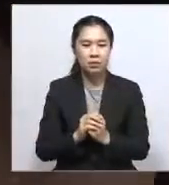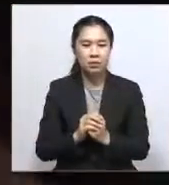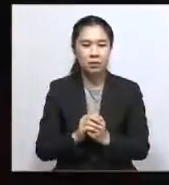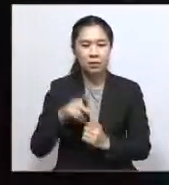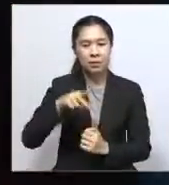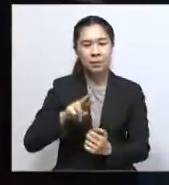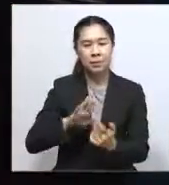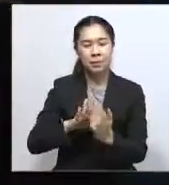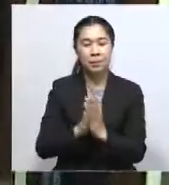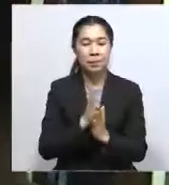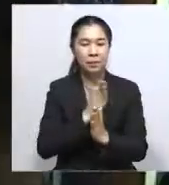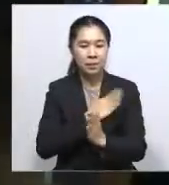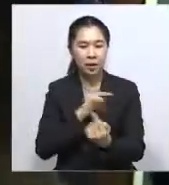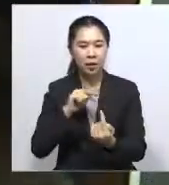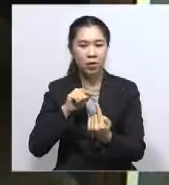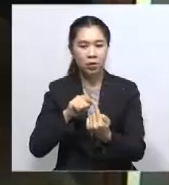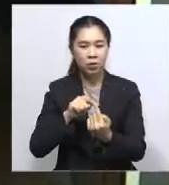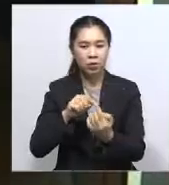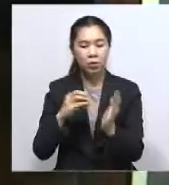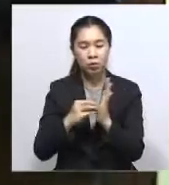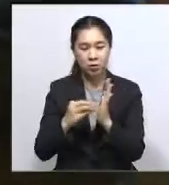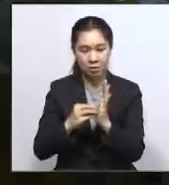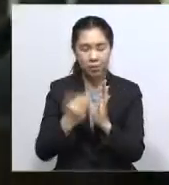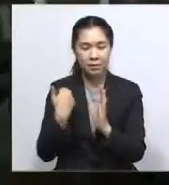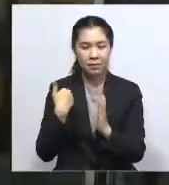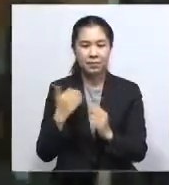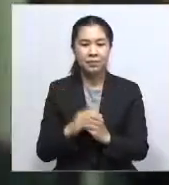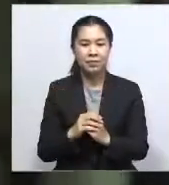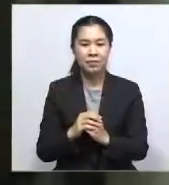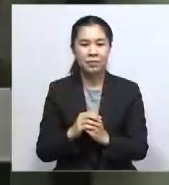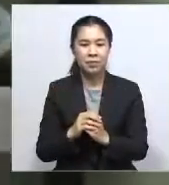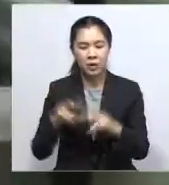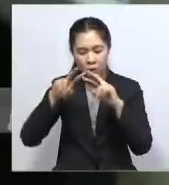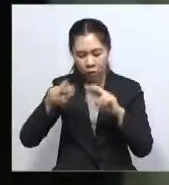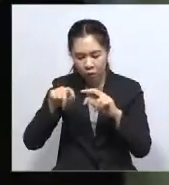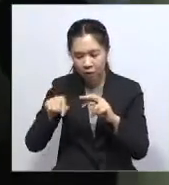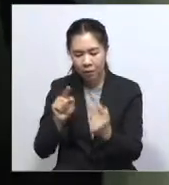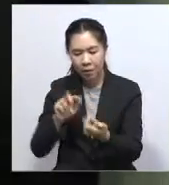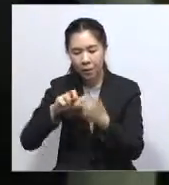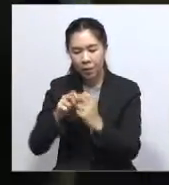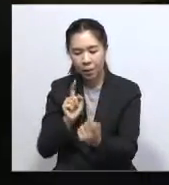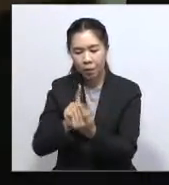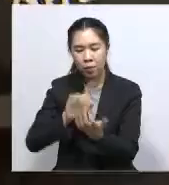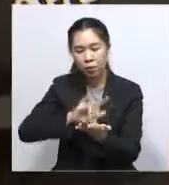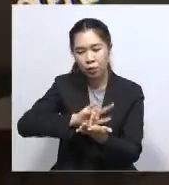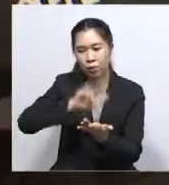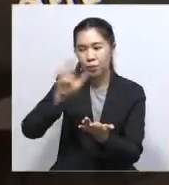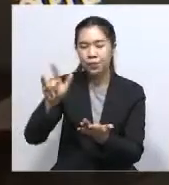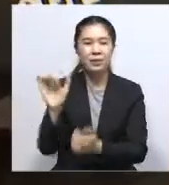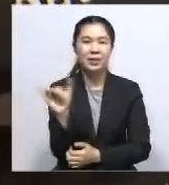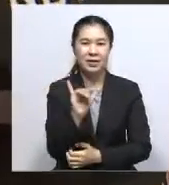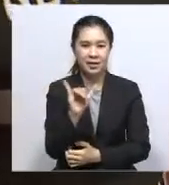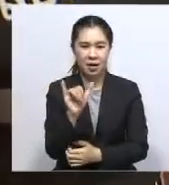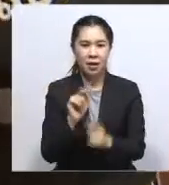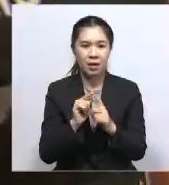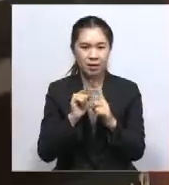มเมธีผู้ช่วยเจ้าอาวาสวัดสัมพันธวงศารามหรือไม่เบื้องต้นจากการตรวจสอบยังไม่พบว่ามีการเดินทางออกนอกประเทศ